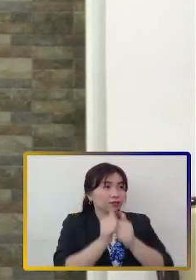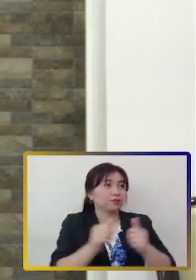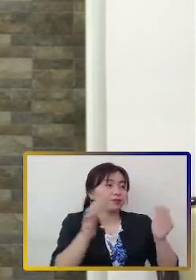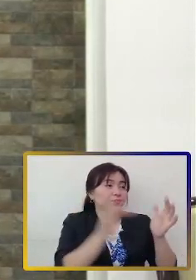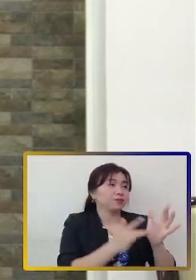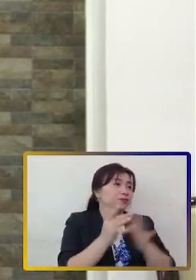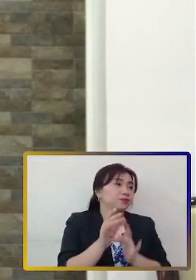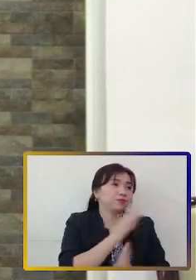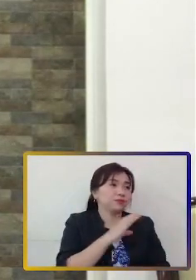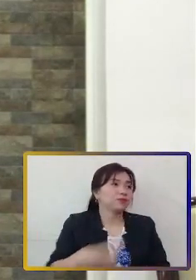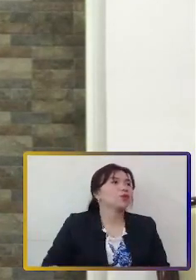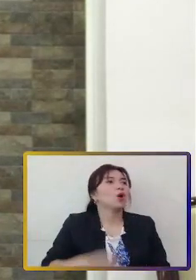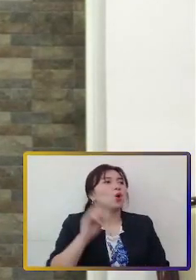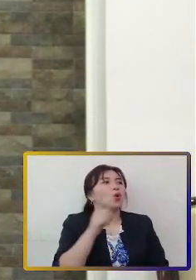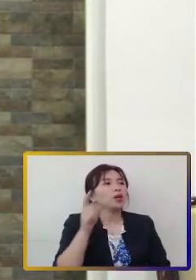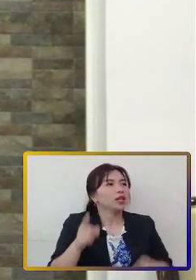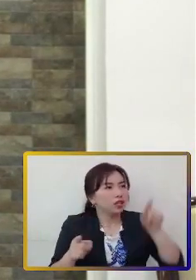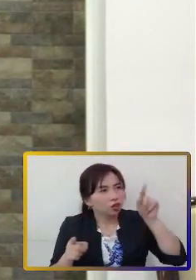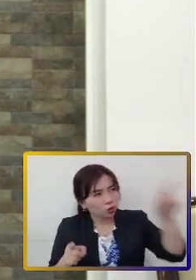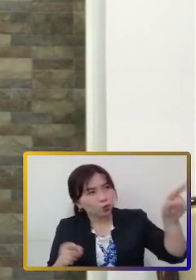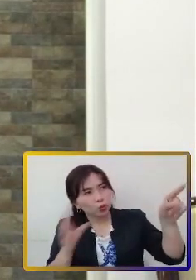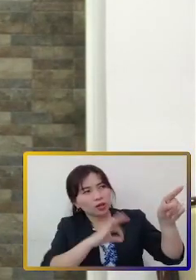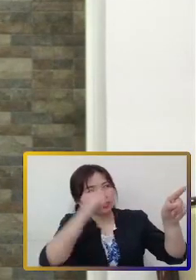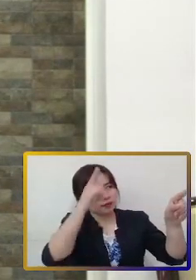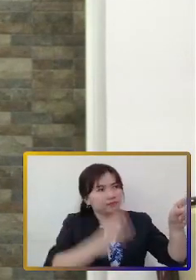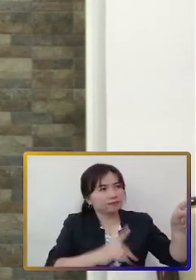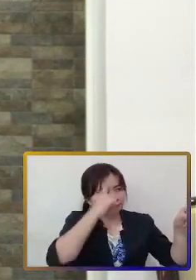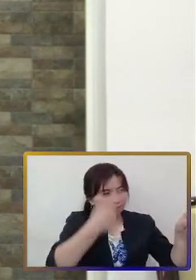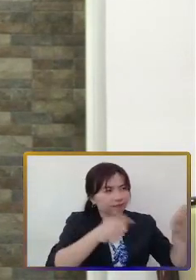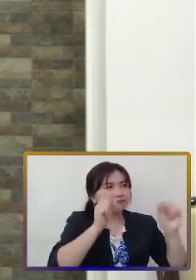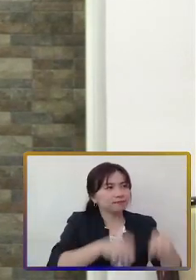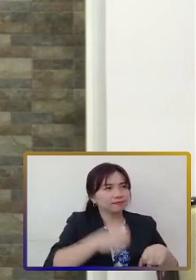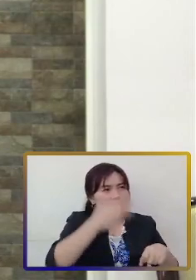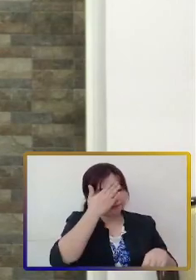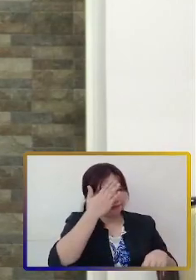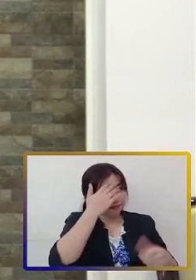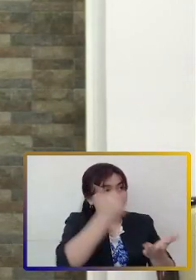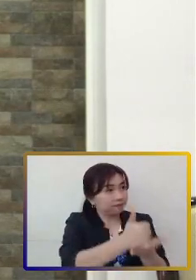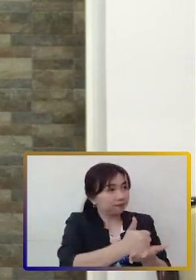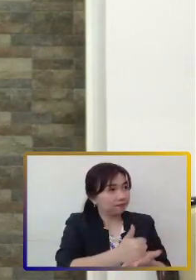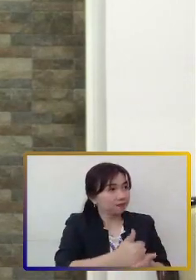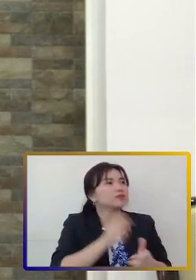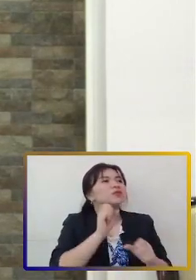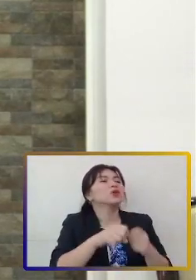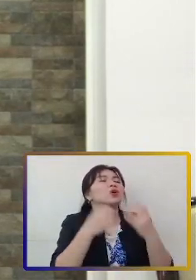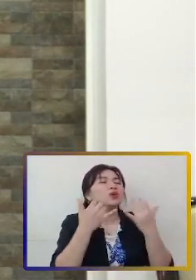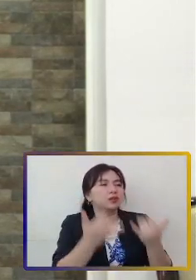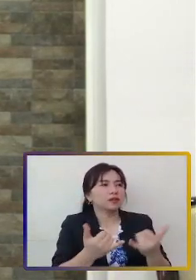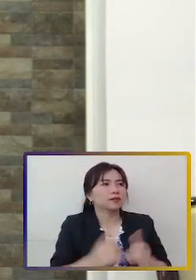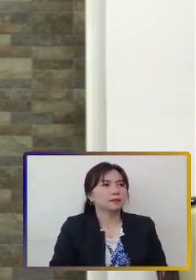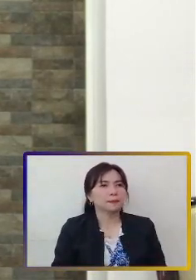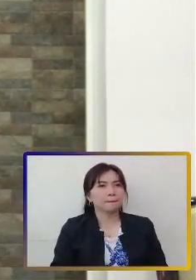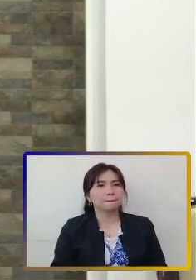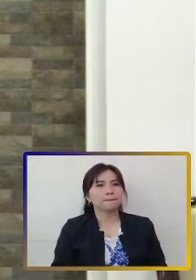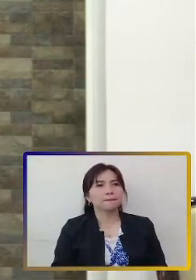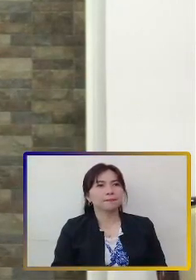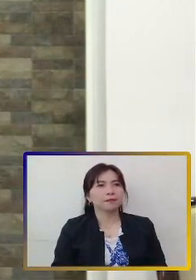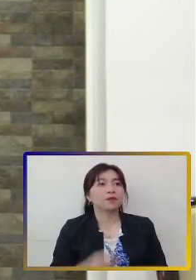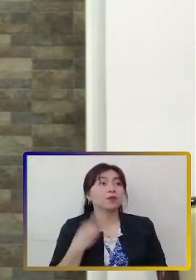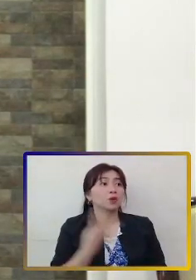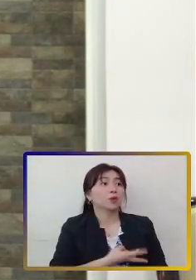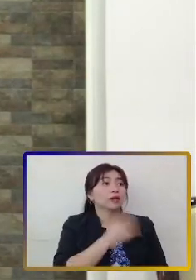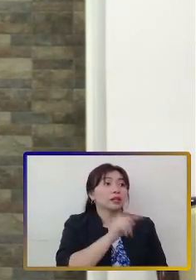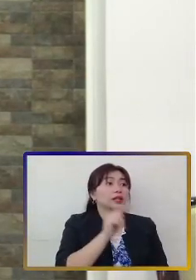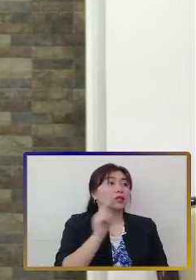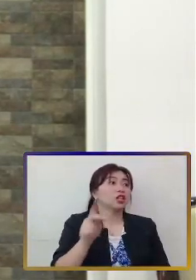tayong dalawa lang ng Diyos ang nakakaalam niyan sa umaga na ito k ng mga kapatid tayo nakakaalam Sabi ko sa inyo Kanina we have to be